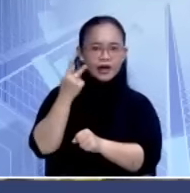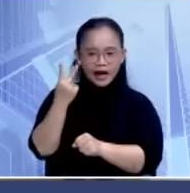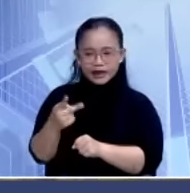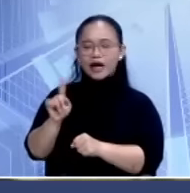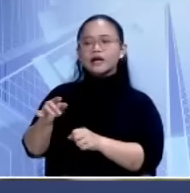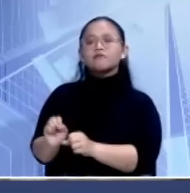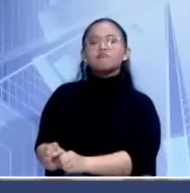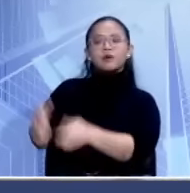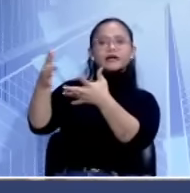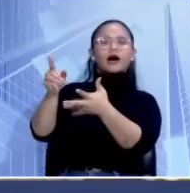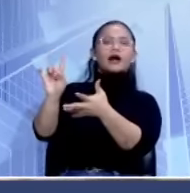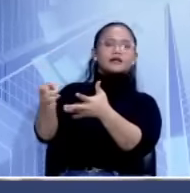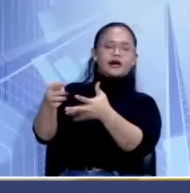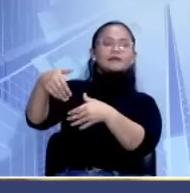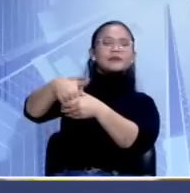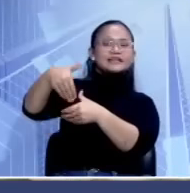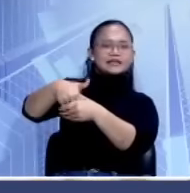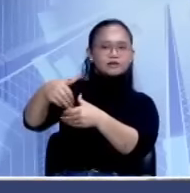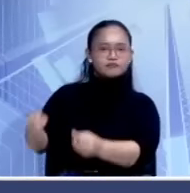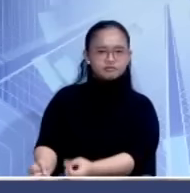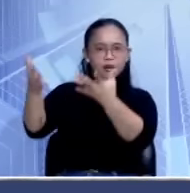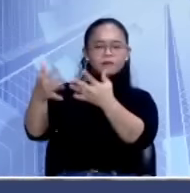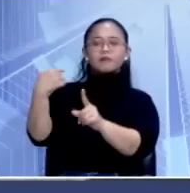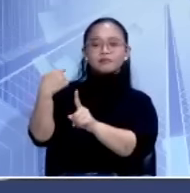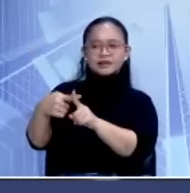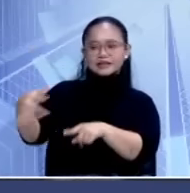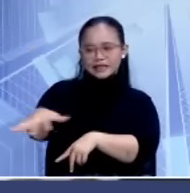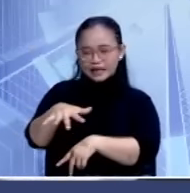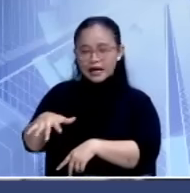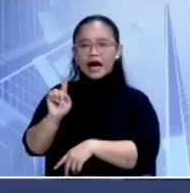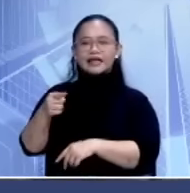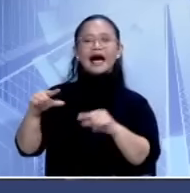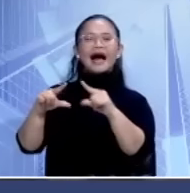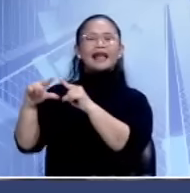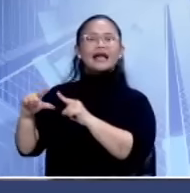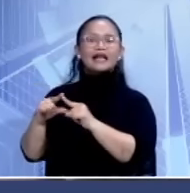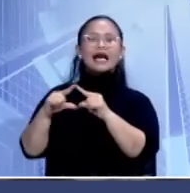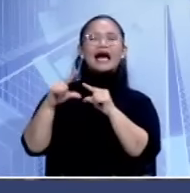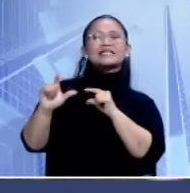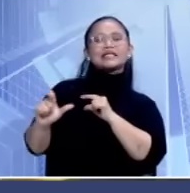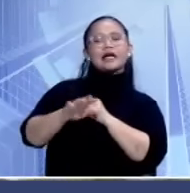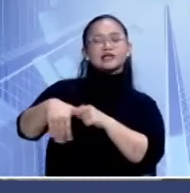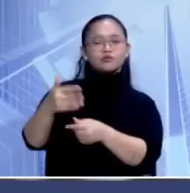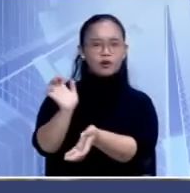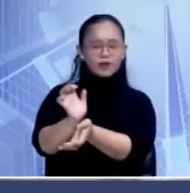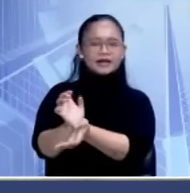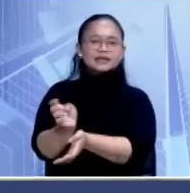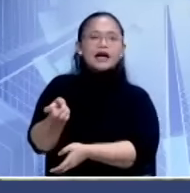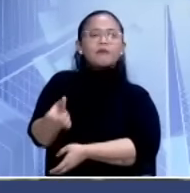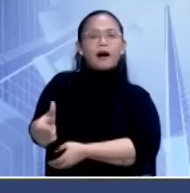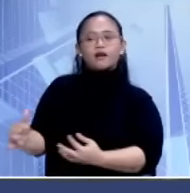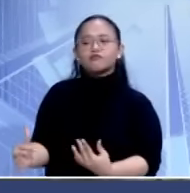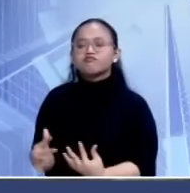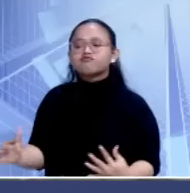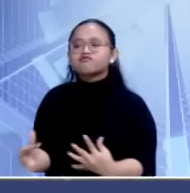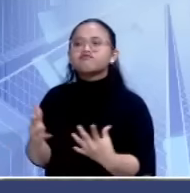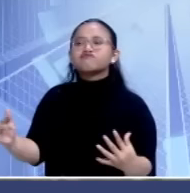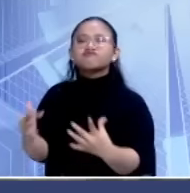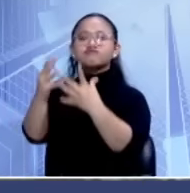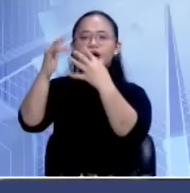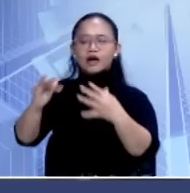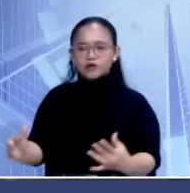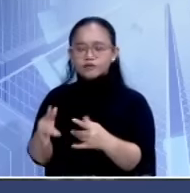yang meledak. Banyaknya material mudah terbakar dari gudang alat pendingin bekas membuat api semakin membesar dan tidak